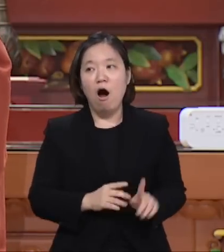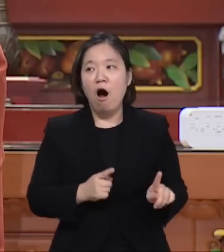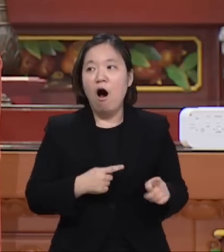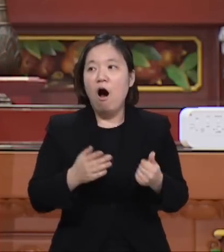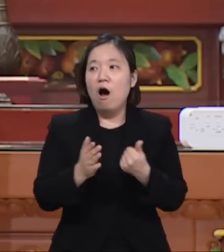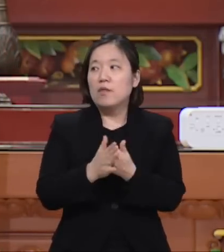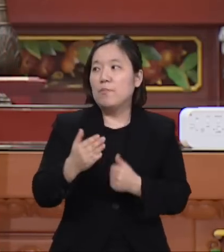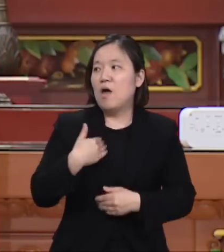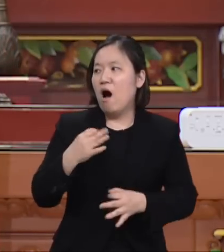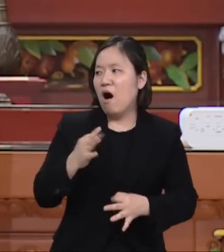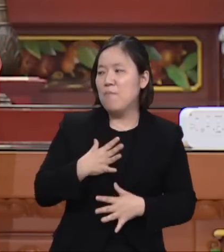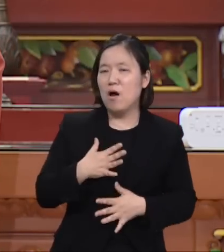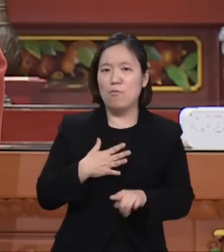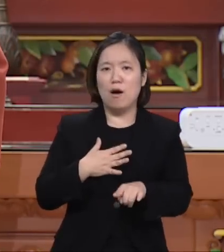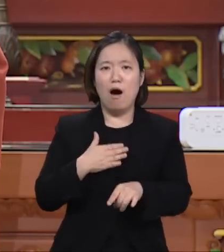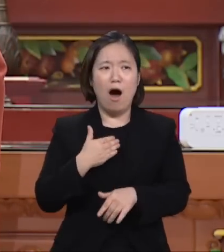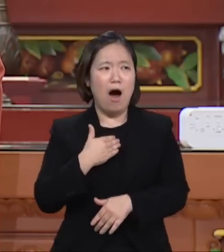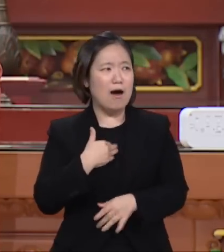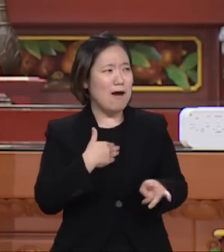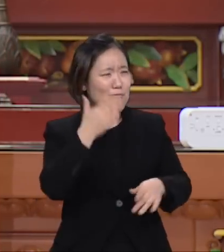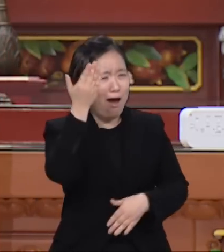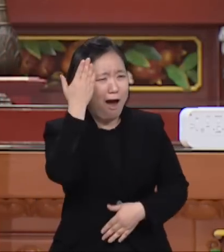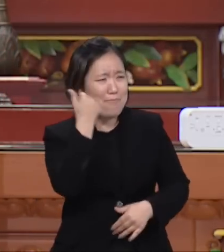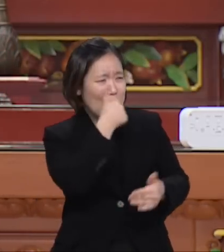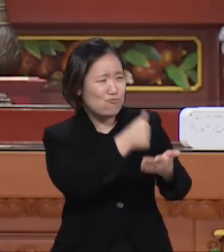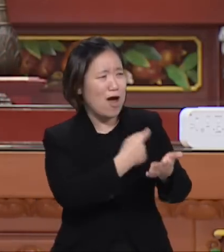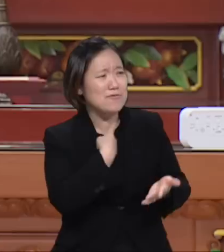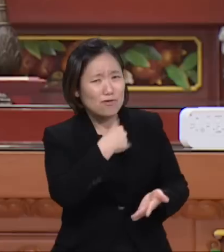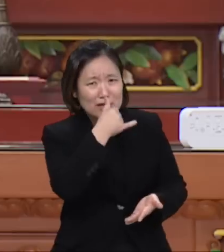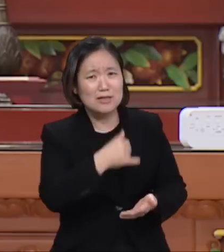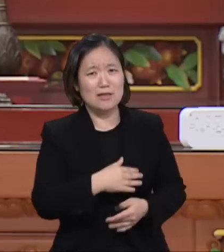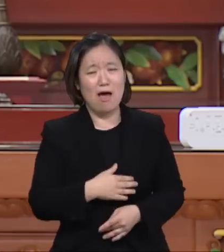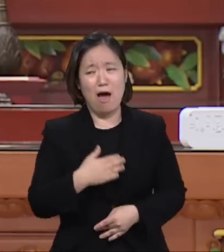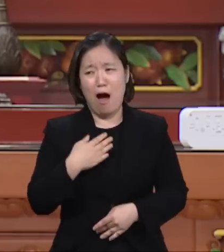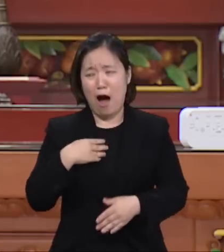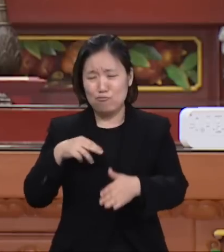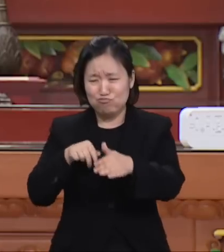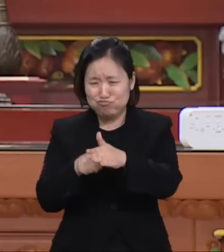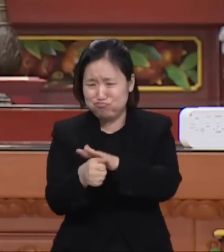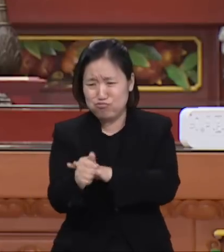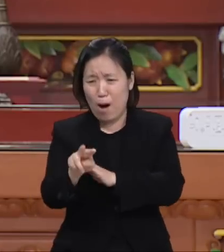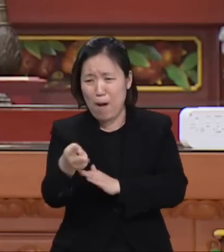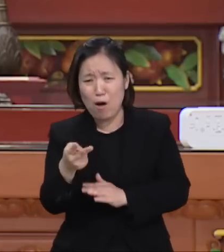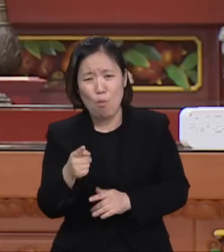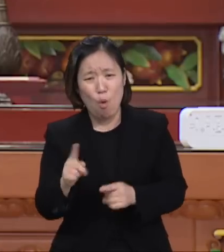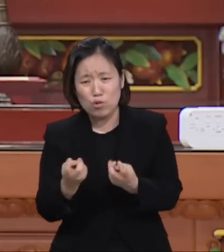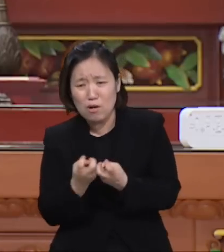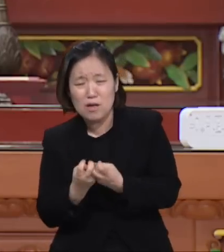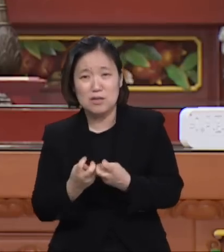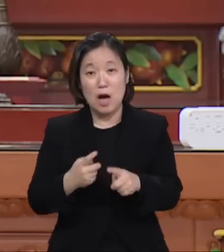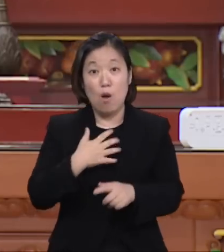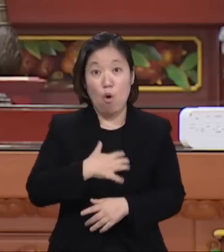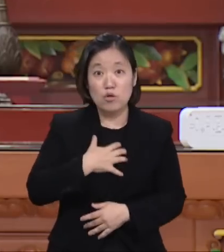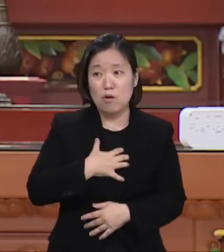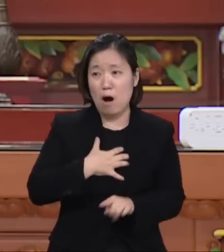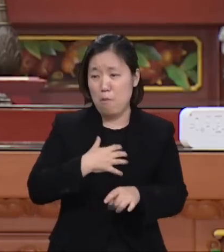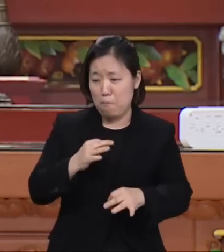어머 어머 어떻게 나도 나도 저 구렁이 되면 어떻게 하고 그때 자기가 쏙 드라치게 놀랐답니다